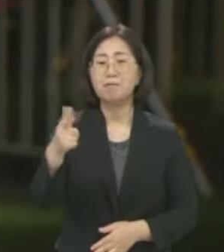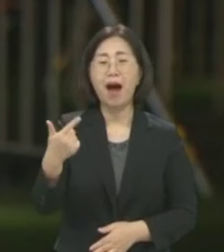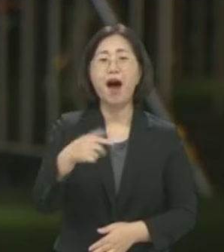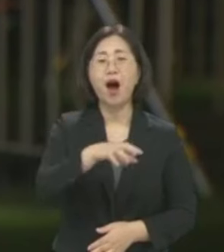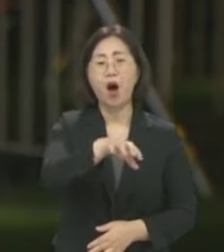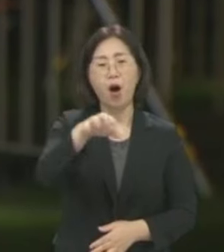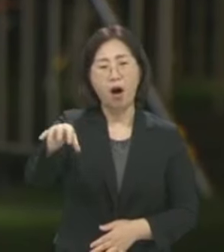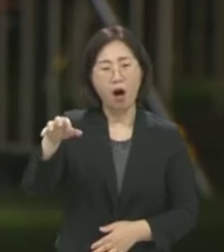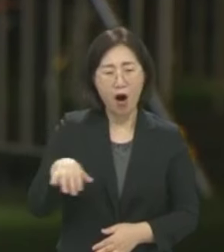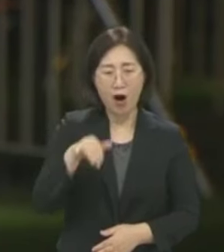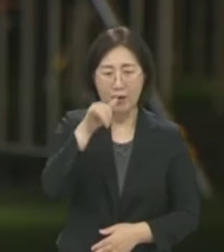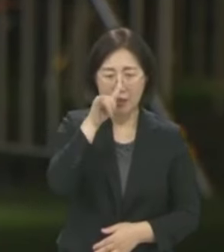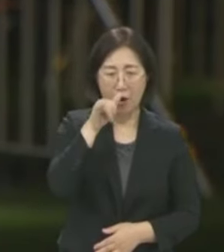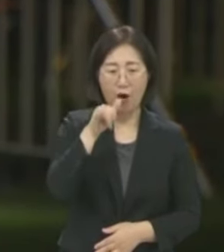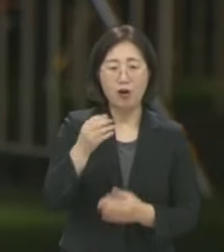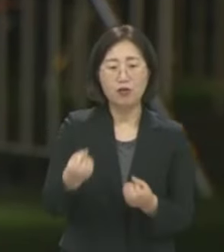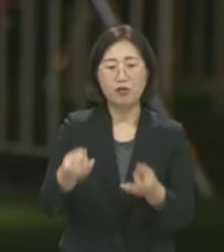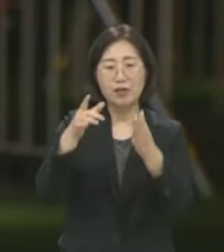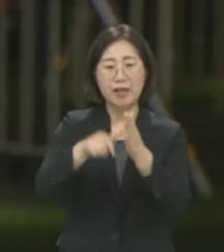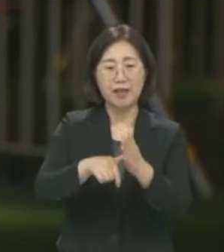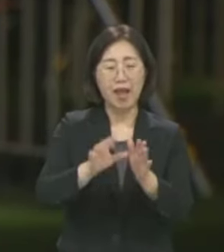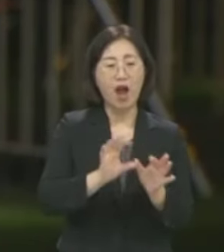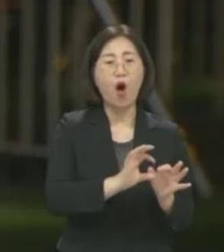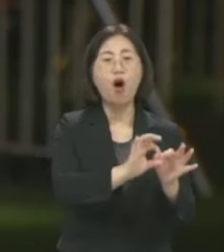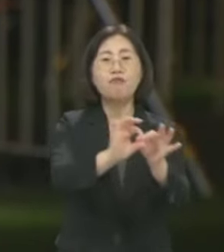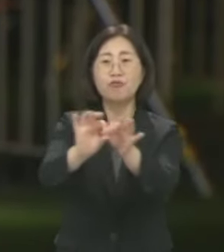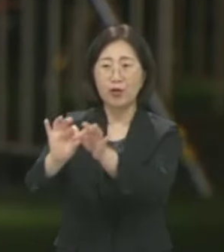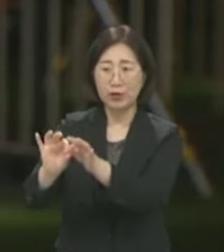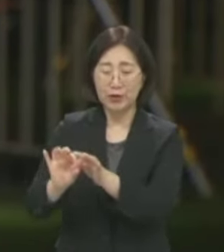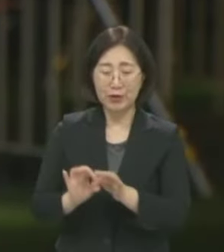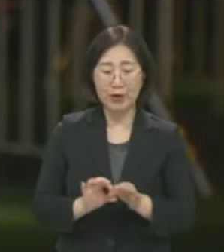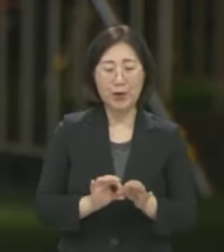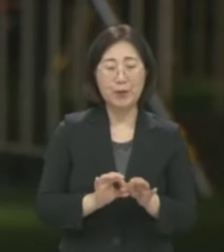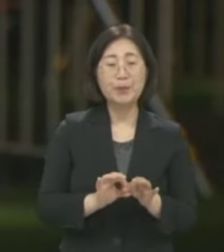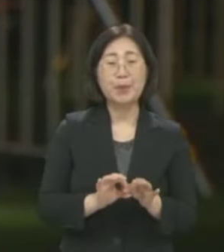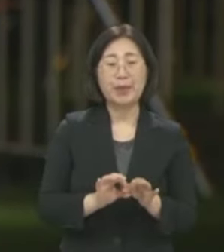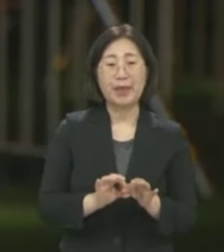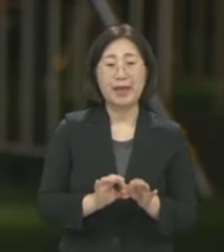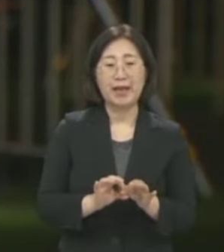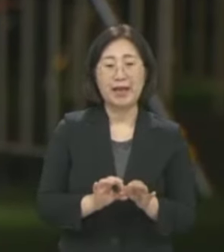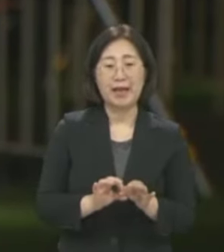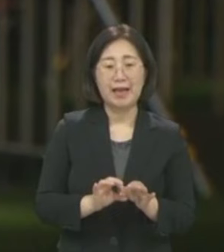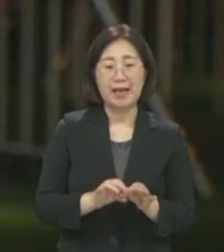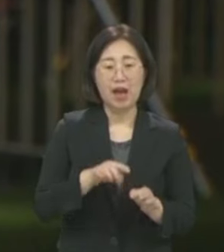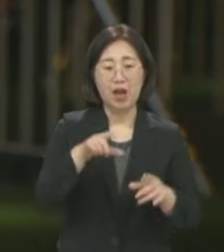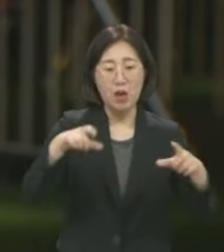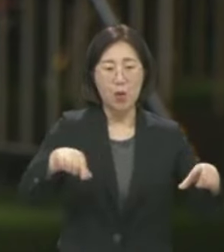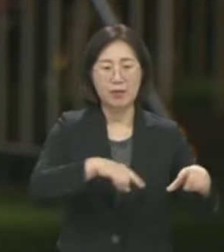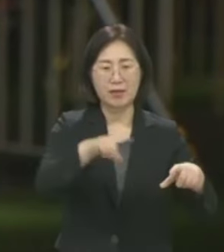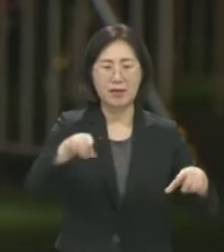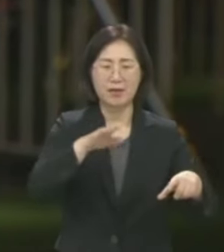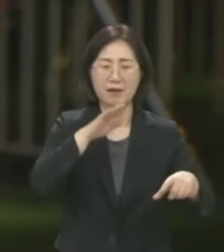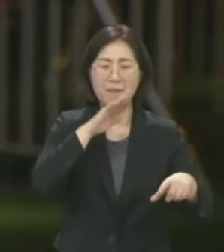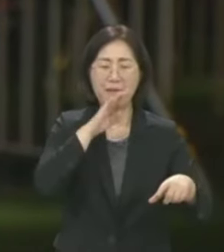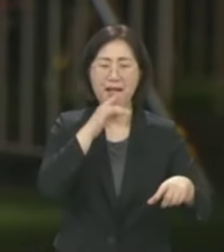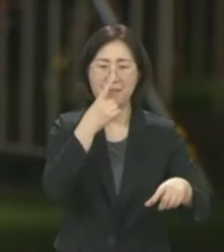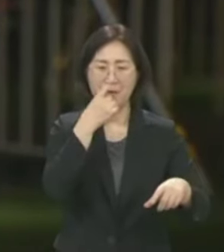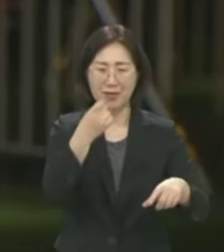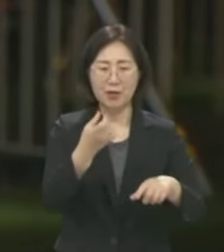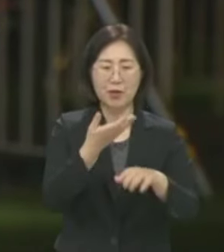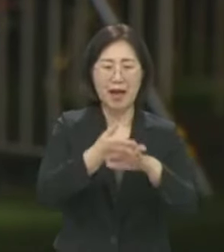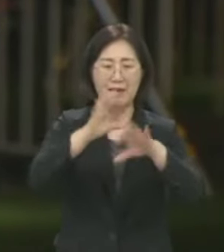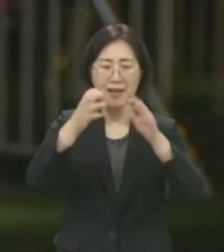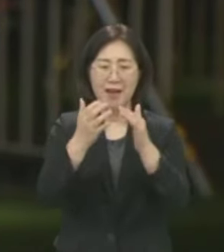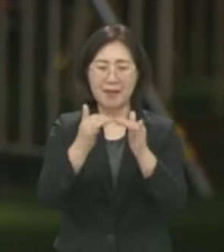요소를 축제에 잘 가미해서 정말 우리 한국적인 것이 가장 세계적인 것이다. 우리 가장